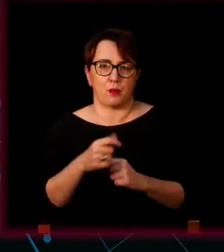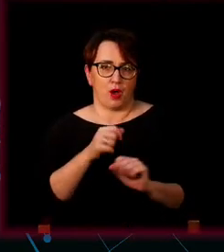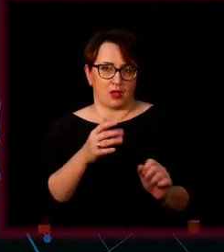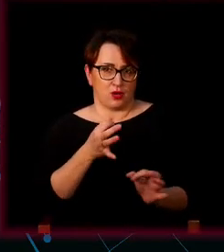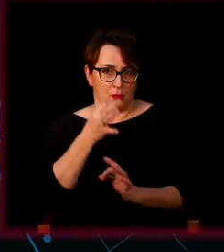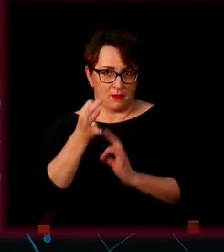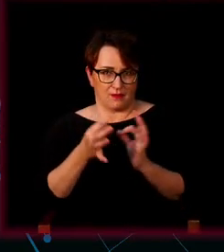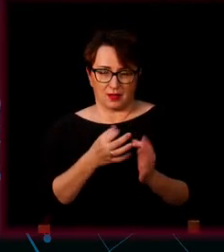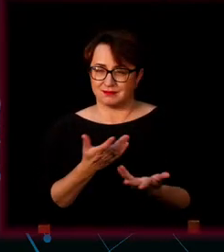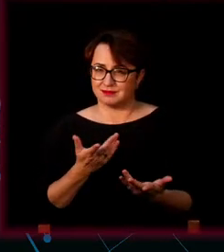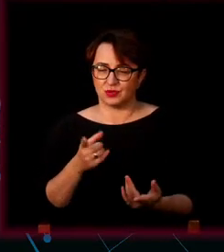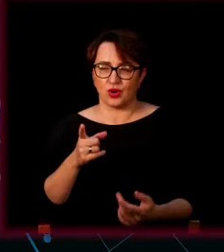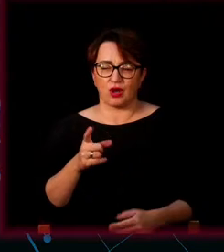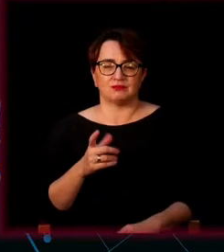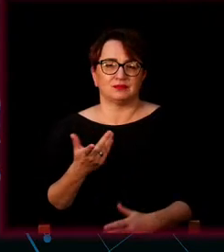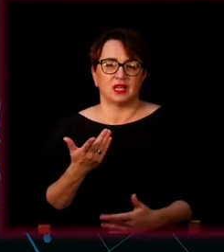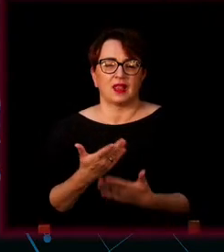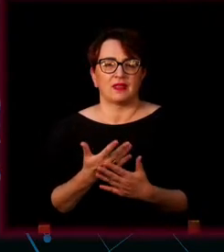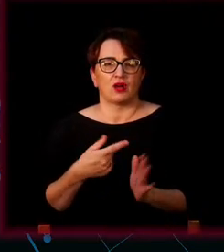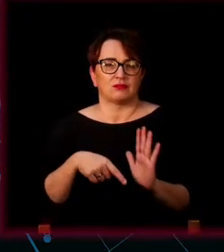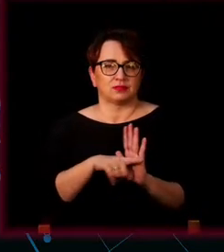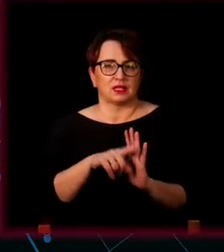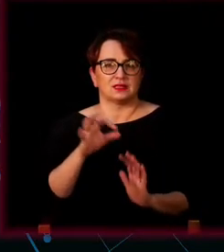więc pewien sceptycyzm wobec